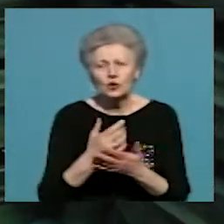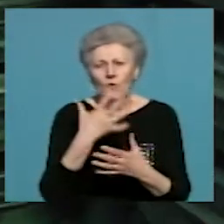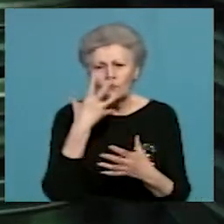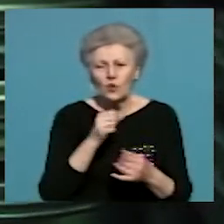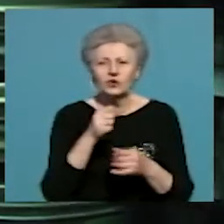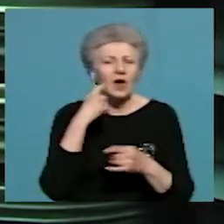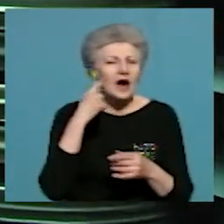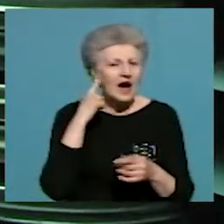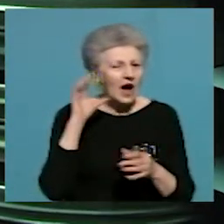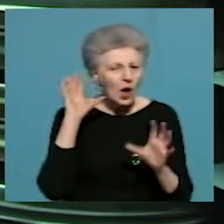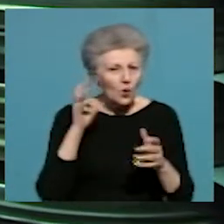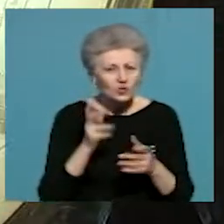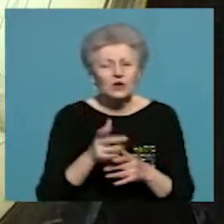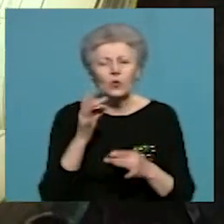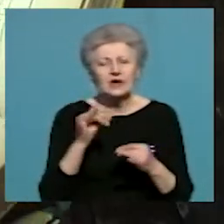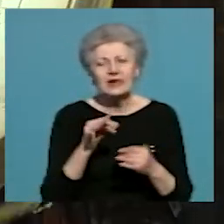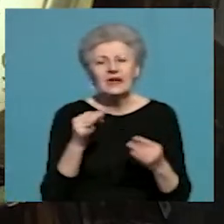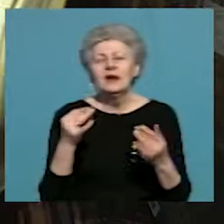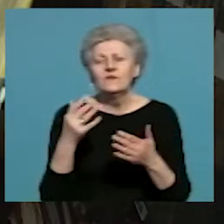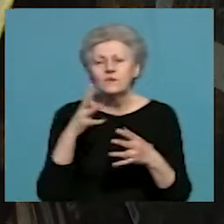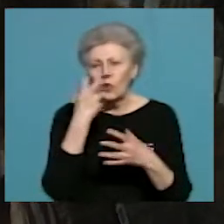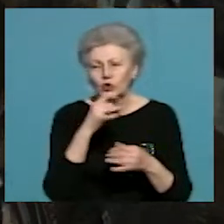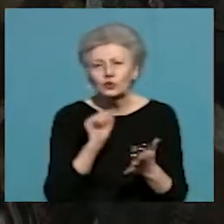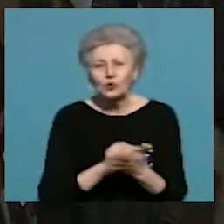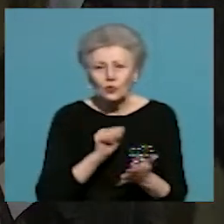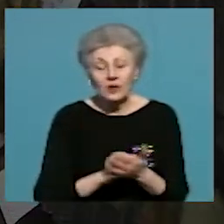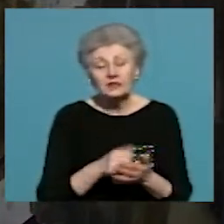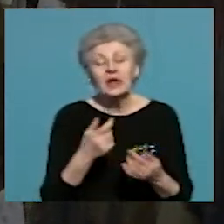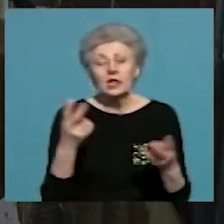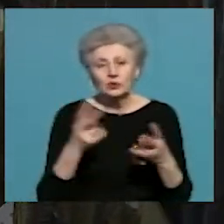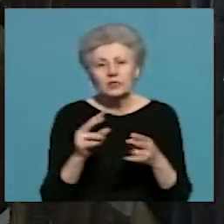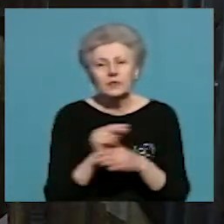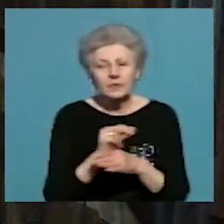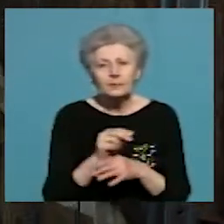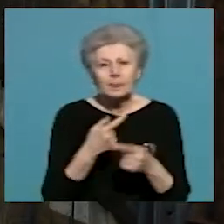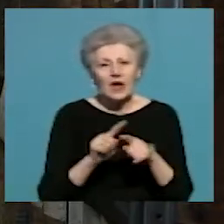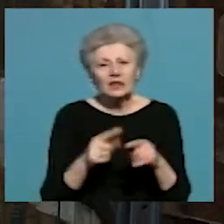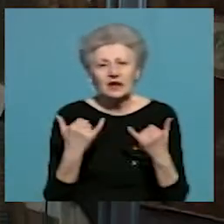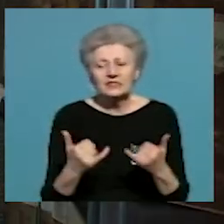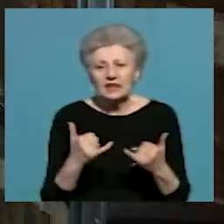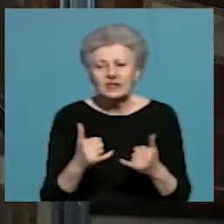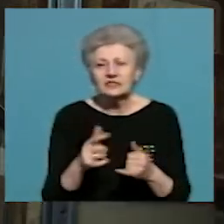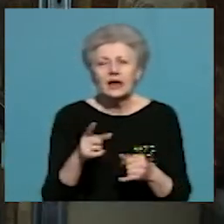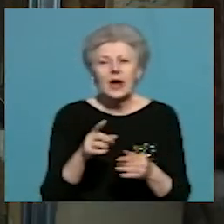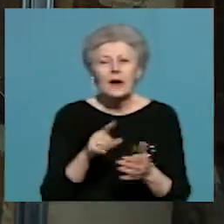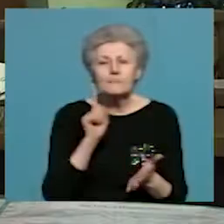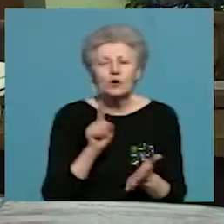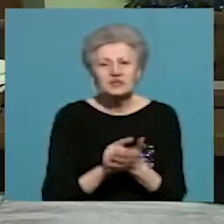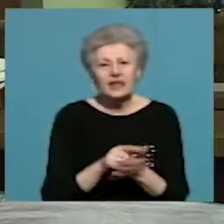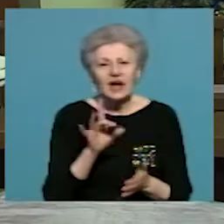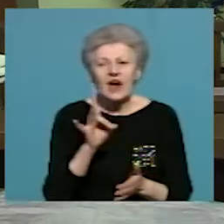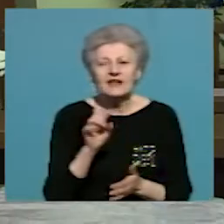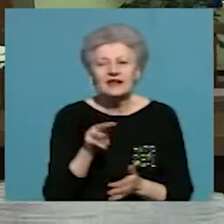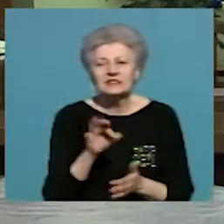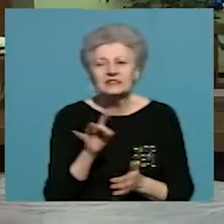та відеодокументи. Деякі з них потребують реставрації. Проте зараз її не проводять, а посада реставратора в архіві – вакантна.